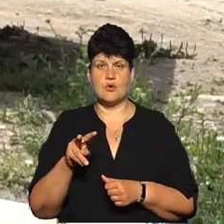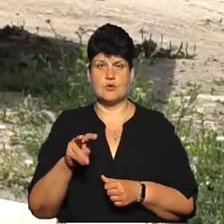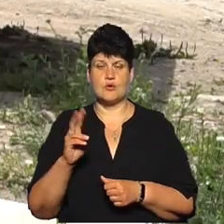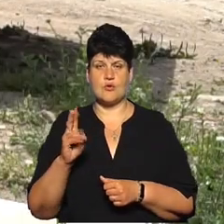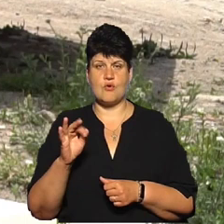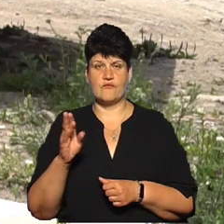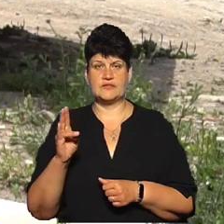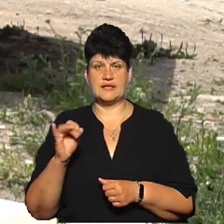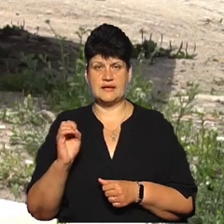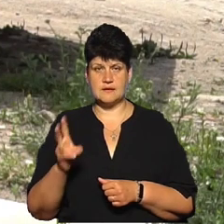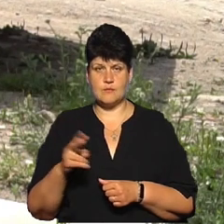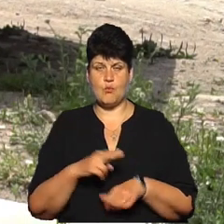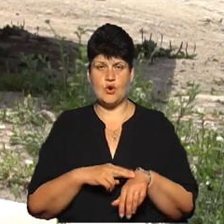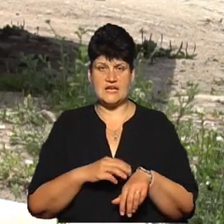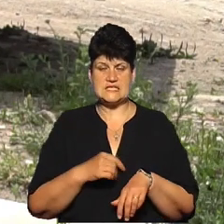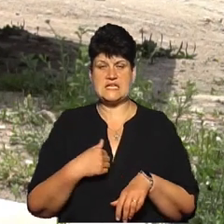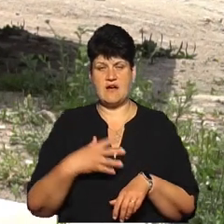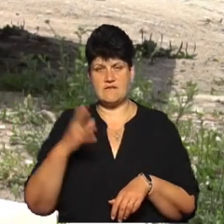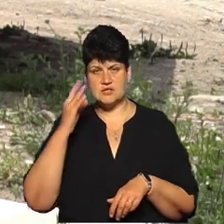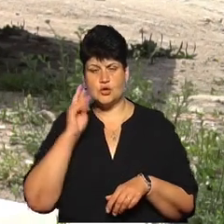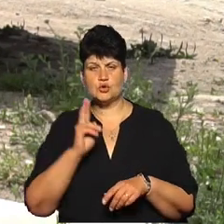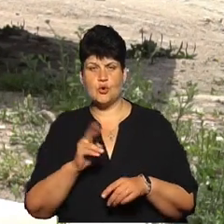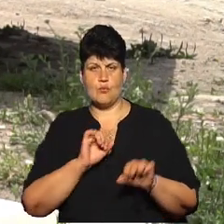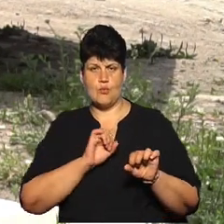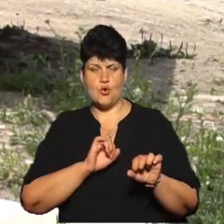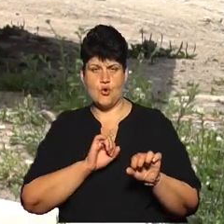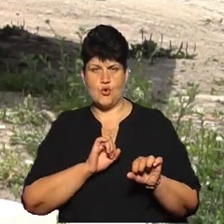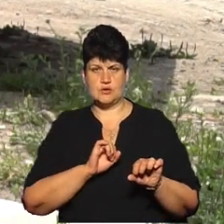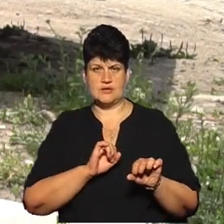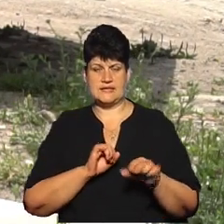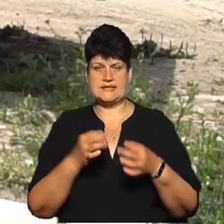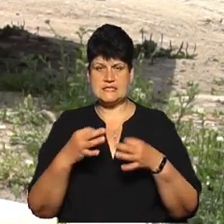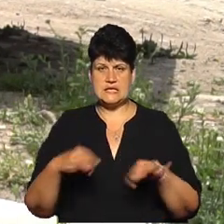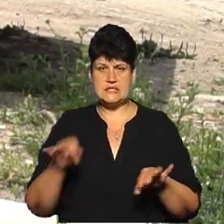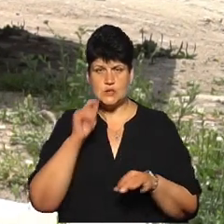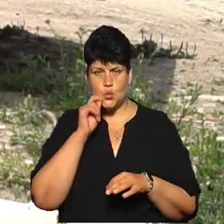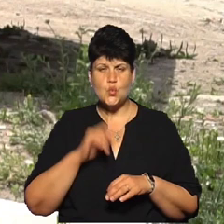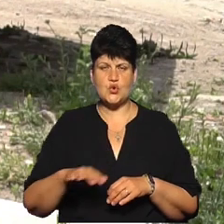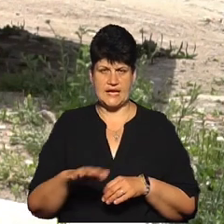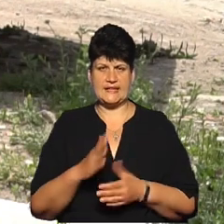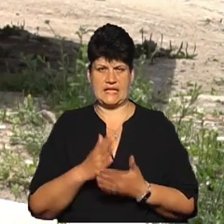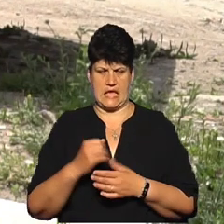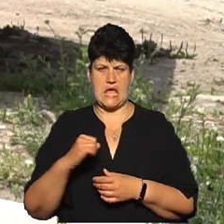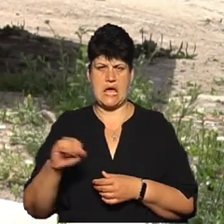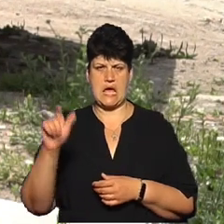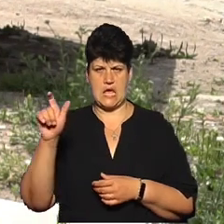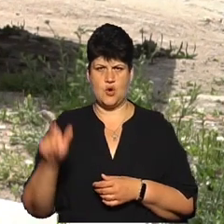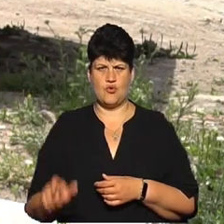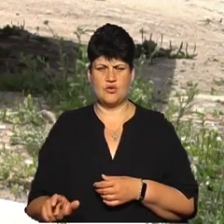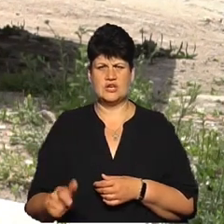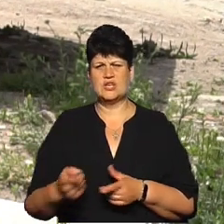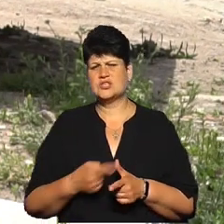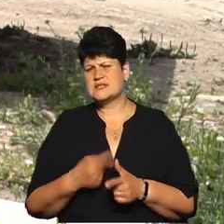що кожен, хто боронить суверенітет та незалежність нашої України, є герой. Чи це військовослужбовець,